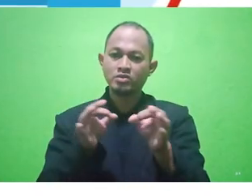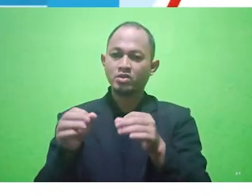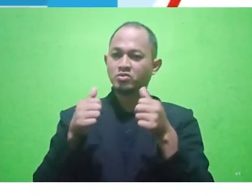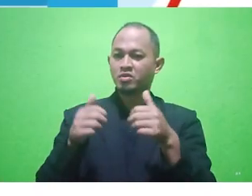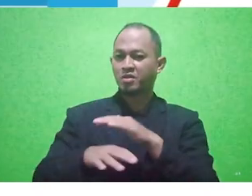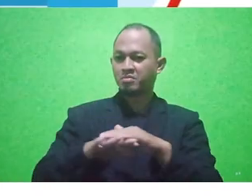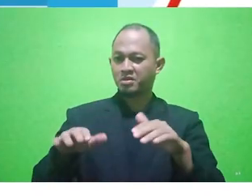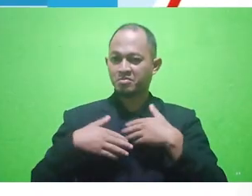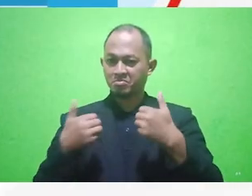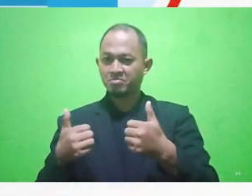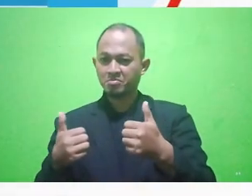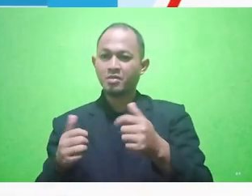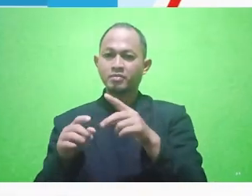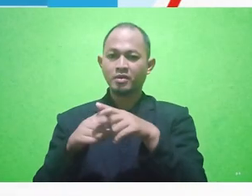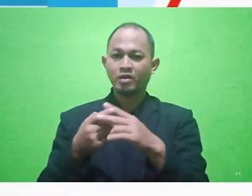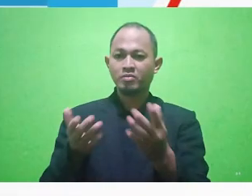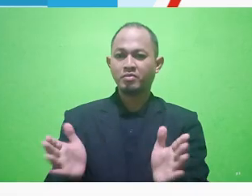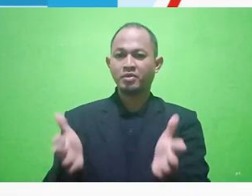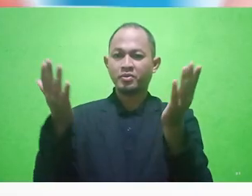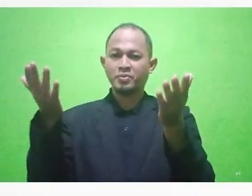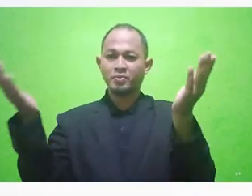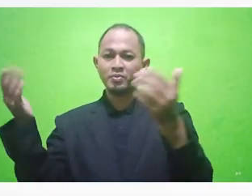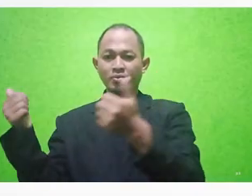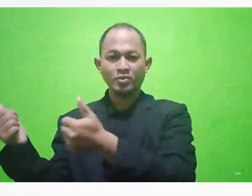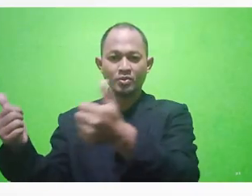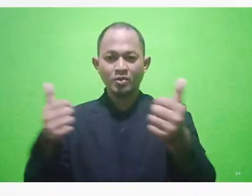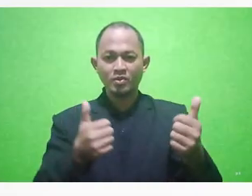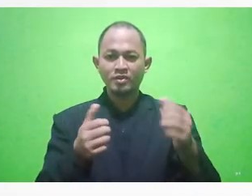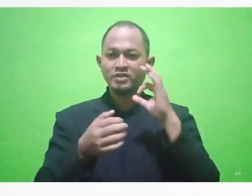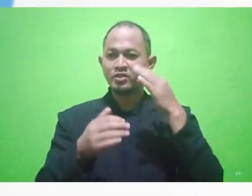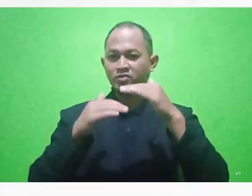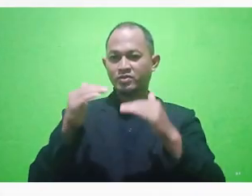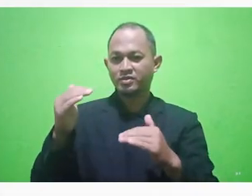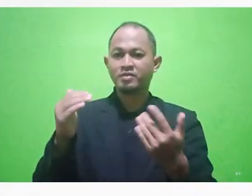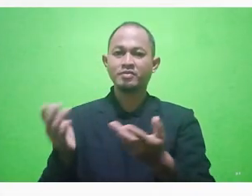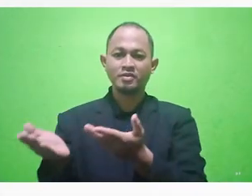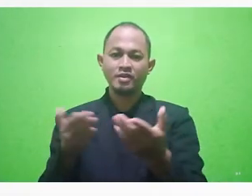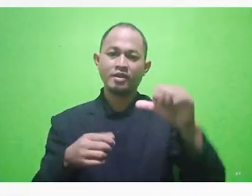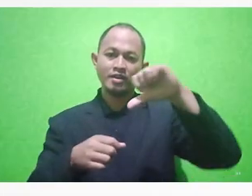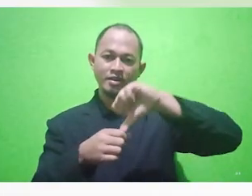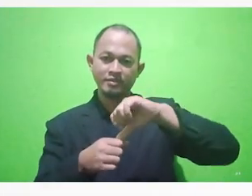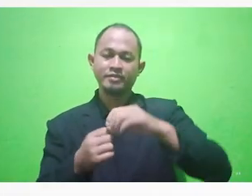mencakup pengaturan bangunan sesuai karakter dan resiko perubahan iklim, penyediaan sumber air,